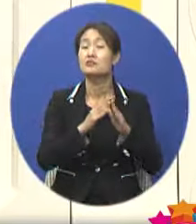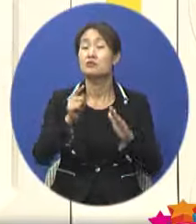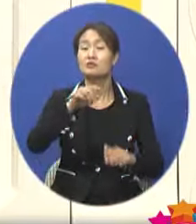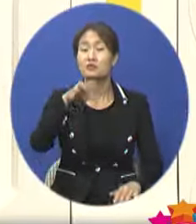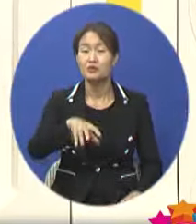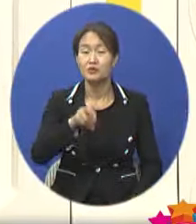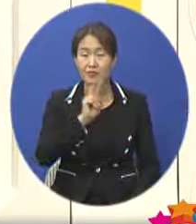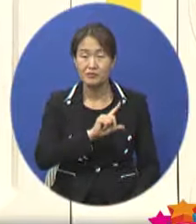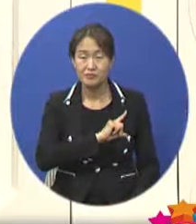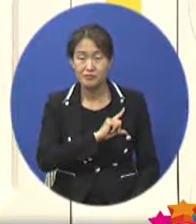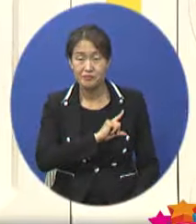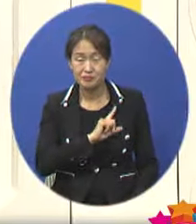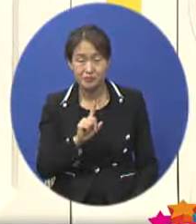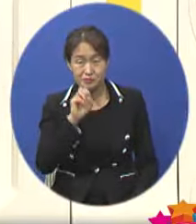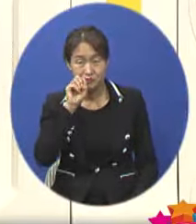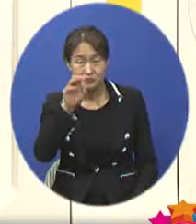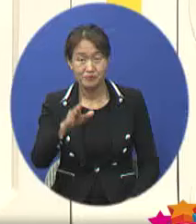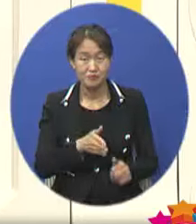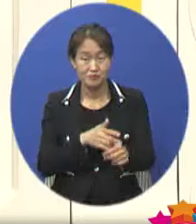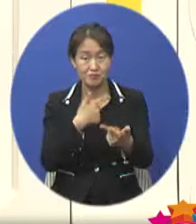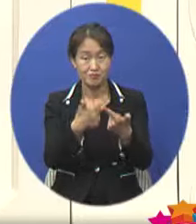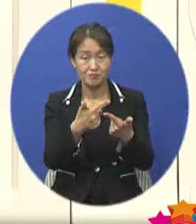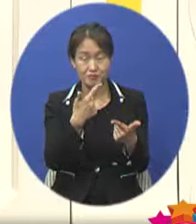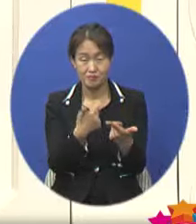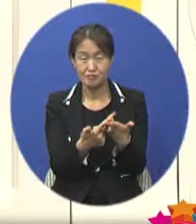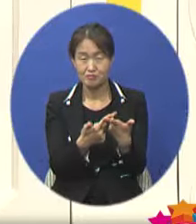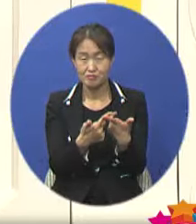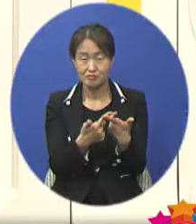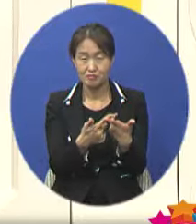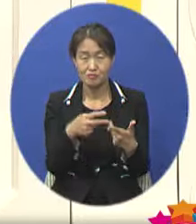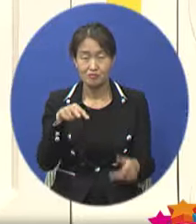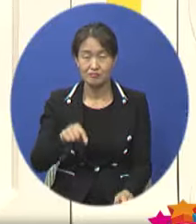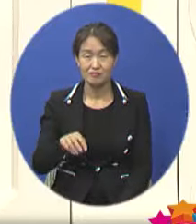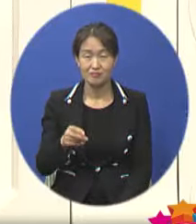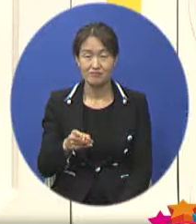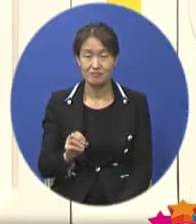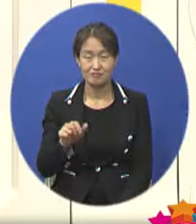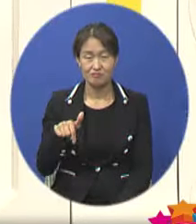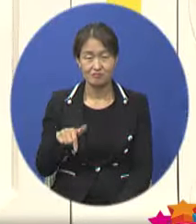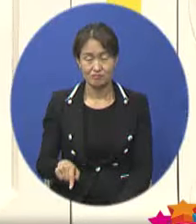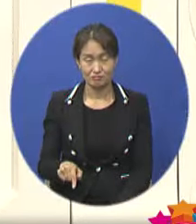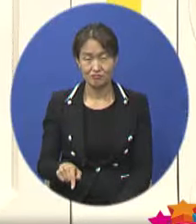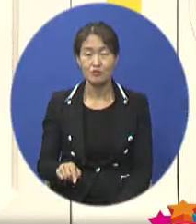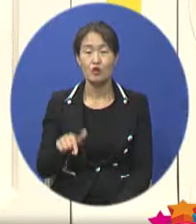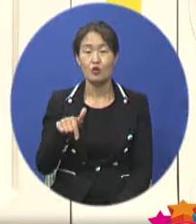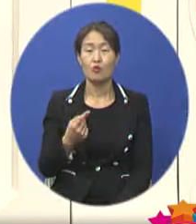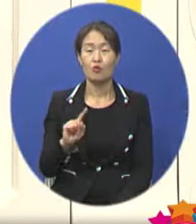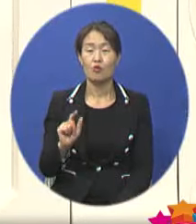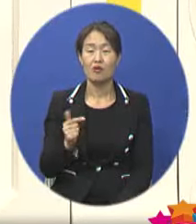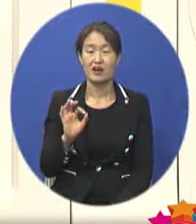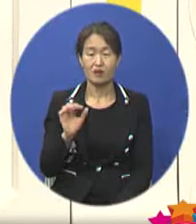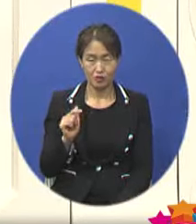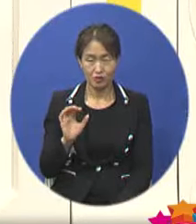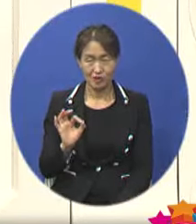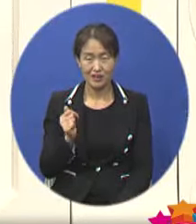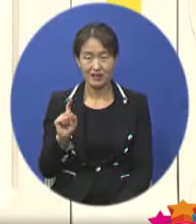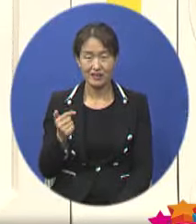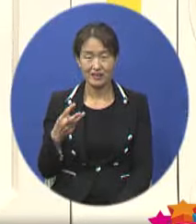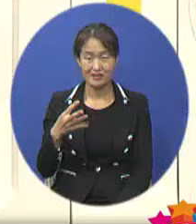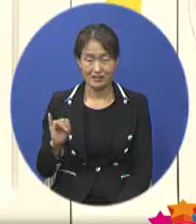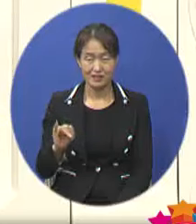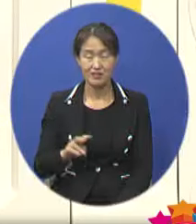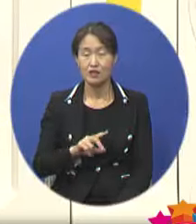어떤 노래 하실 건가요? 예, 부산 수영구 강아지에 사는 김용균인데, 예, 예 노래는